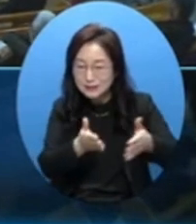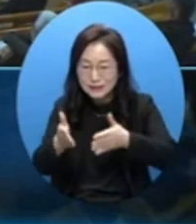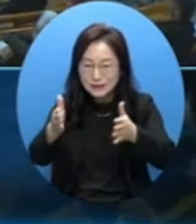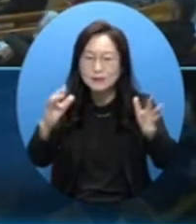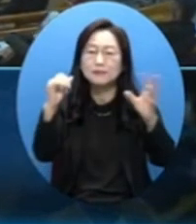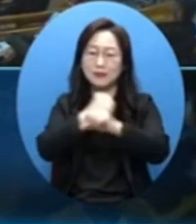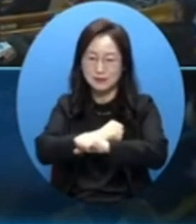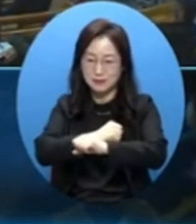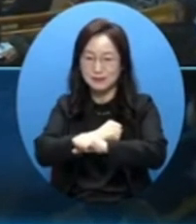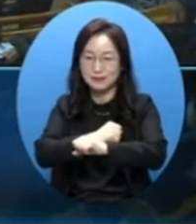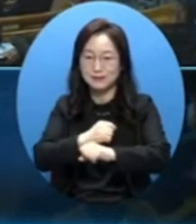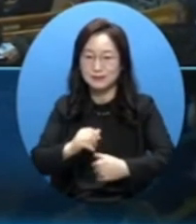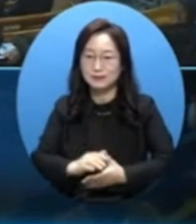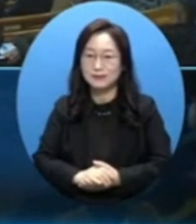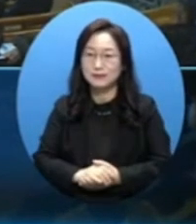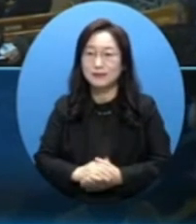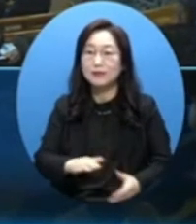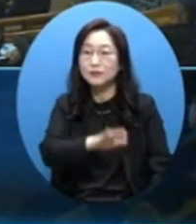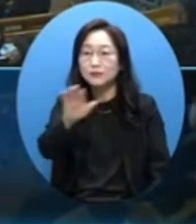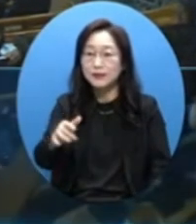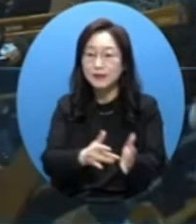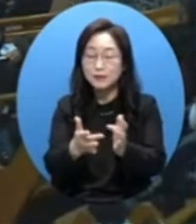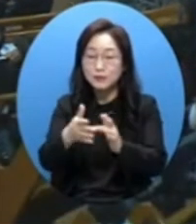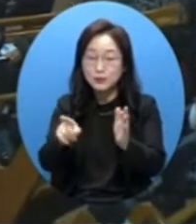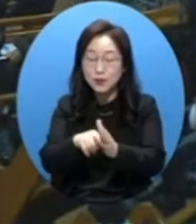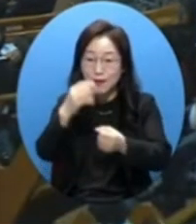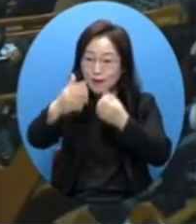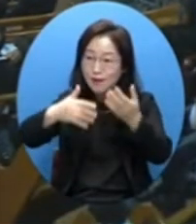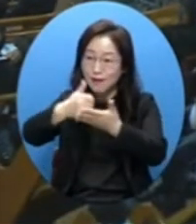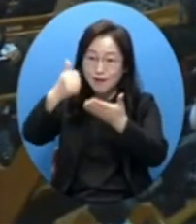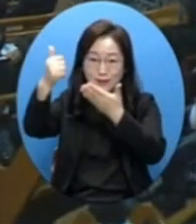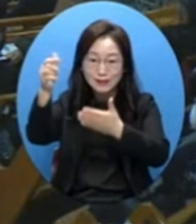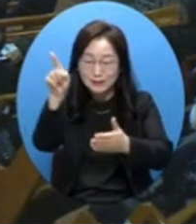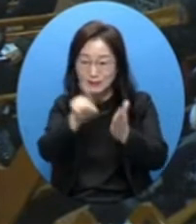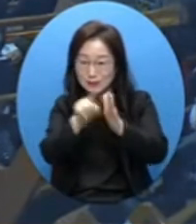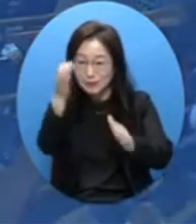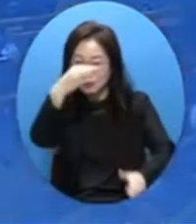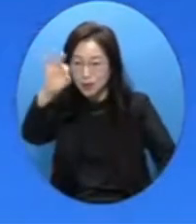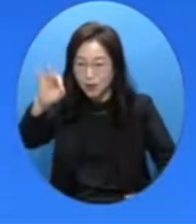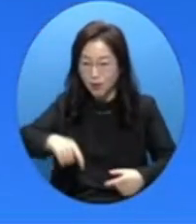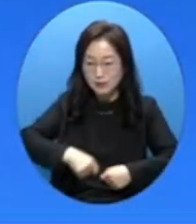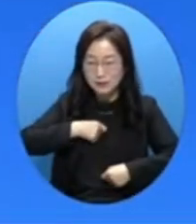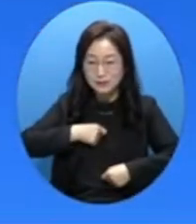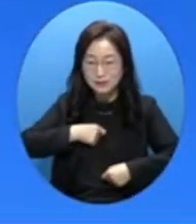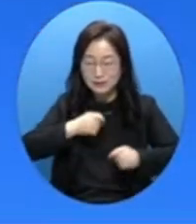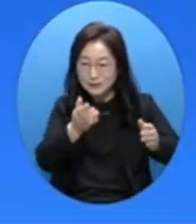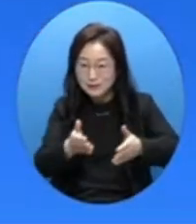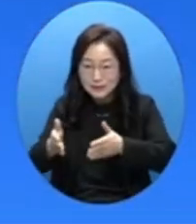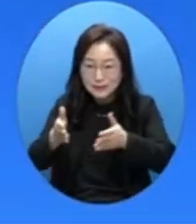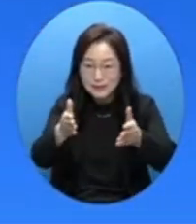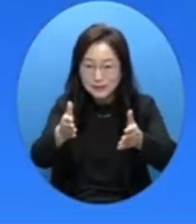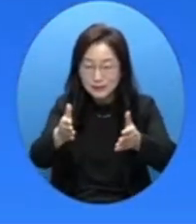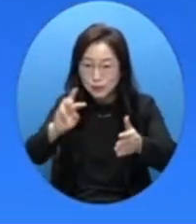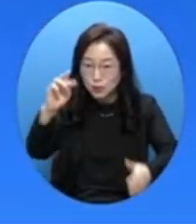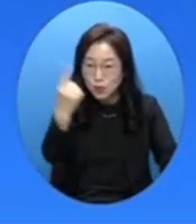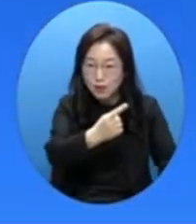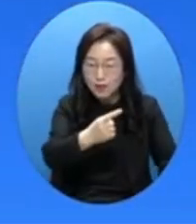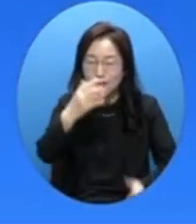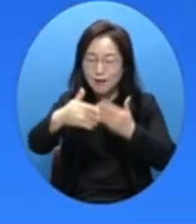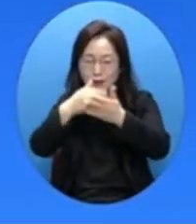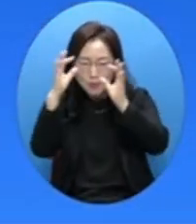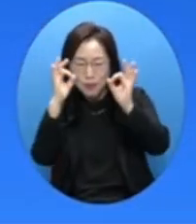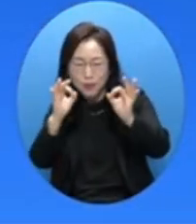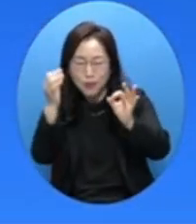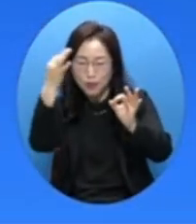망하리로다. 우리가 예수 믿고 하나님께 인정받는 의인의 길로 걸어가면 하나님께서 우리의 삶을 인정하시고